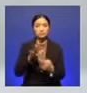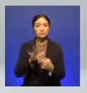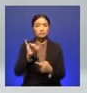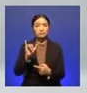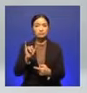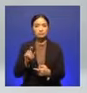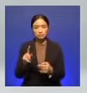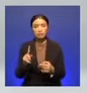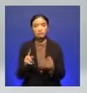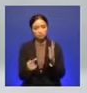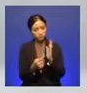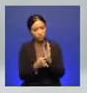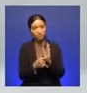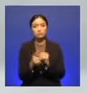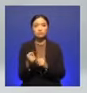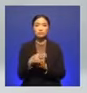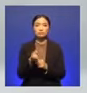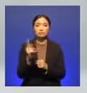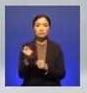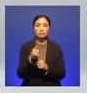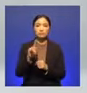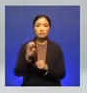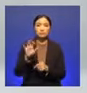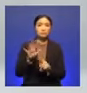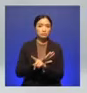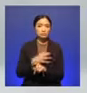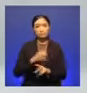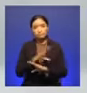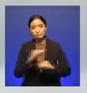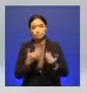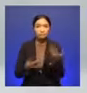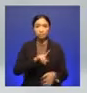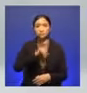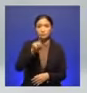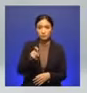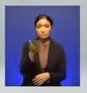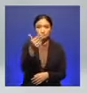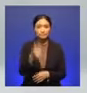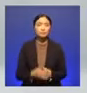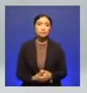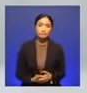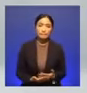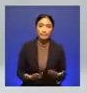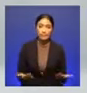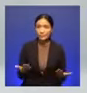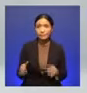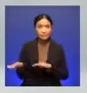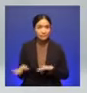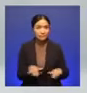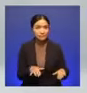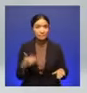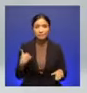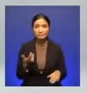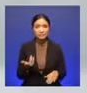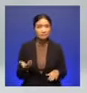อิ่มเจริญนะคะที่ต้องการจะแลกเปลี่ยนหรือตั้งคำถามกับท่านวิทยากรในห้องส่งไม่ทราบตอนนี้พร้อมไหมคะคุ